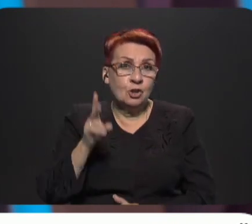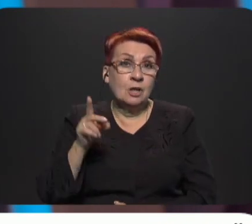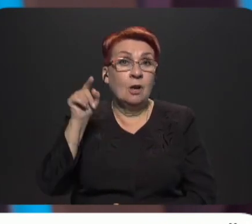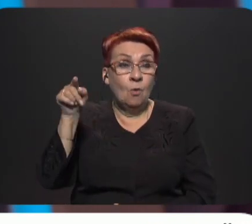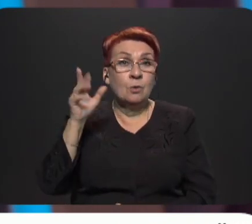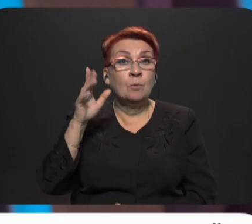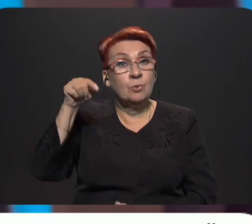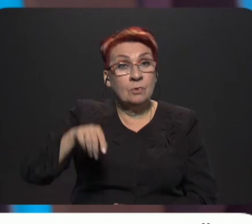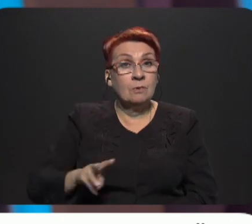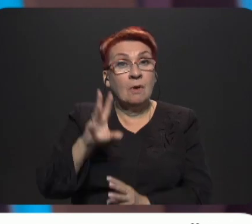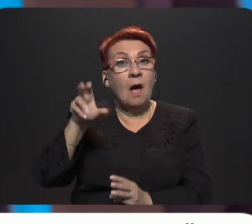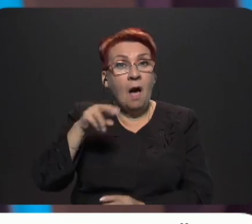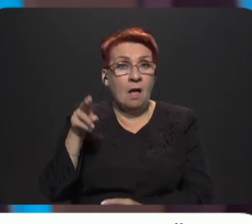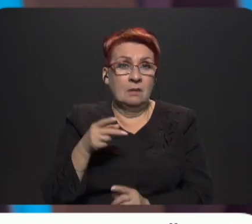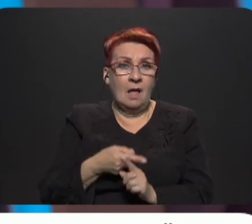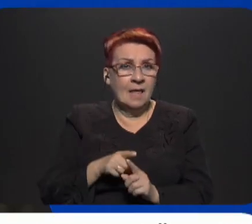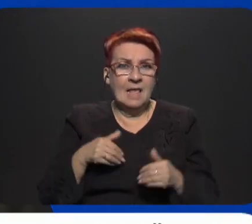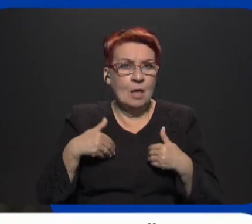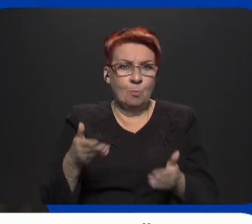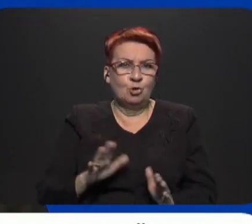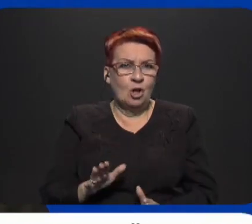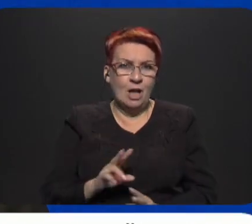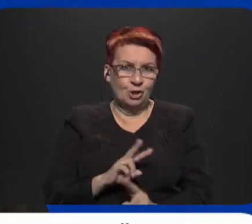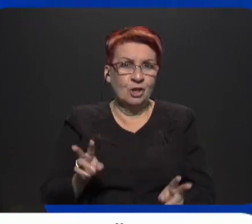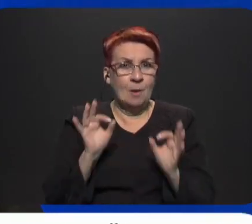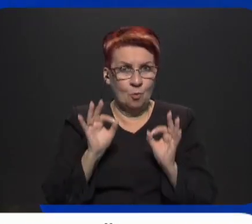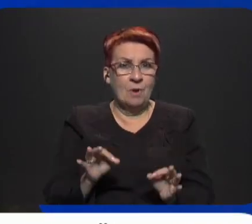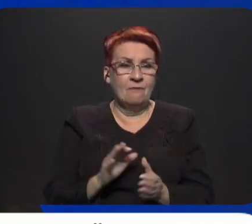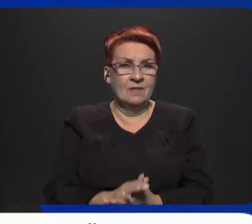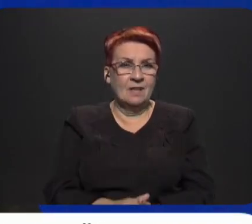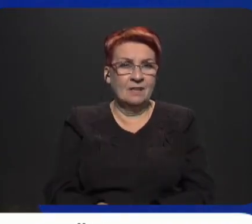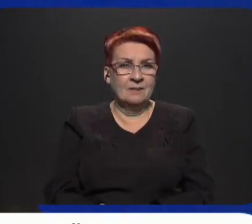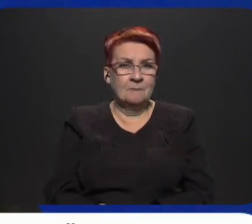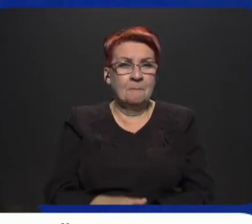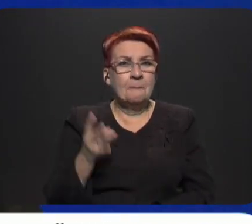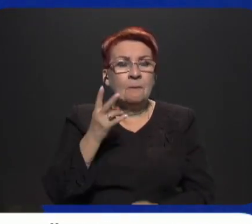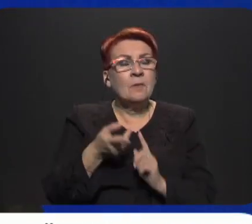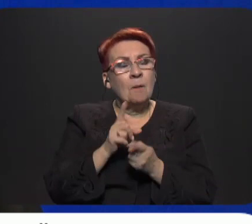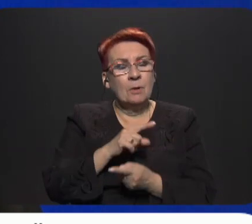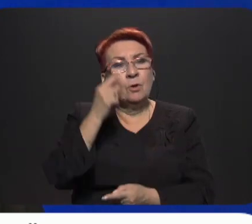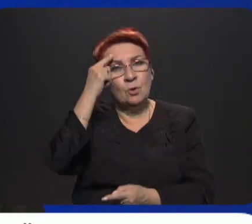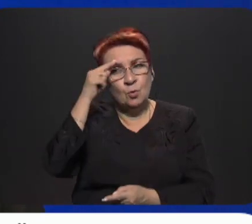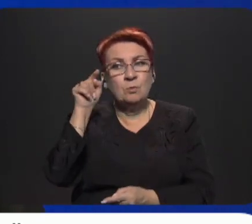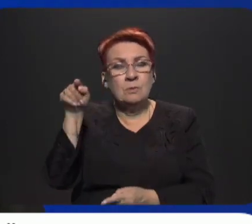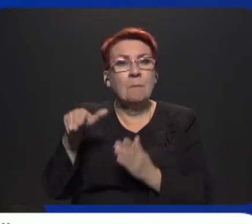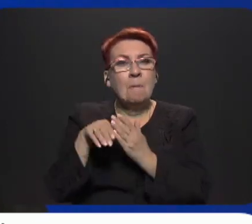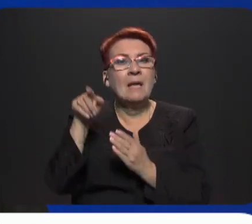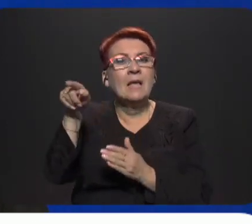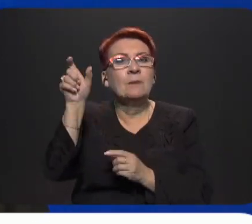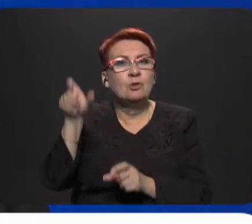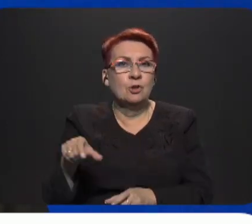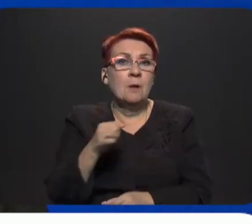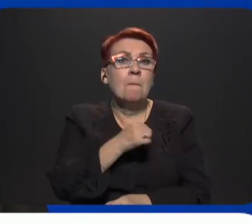ад, а это никому не пожелаешь. Поэтому надо рассуждать так и думать: Господи, помоги ему. То